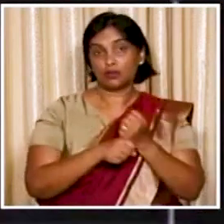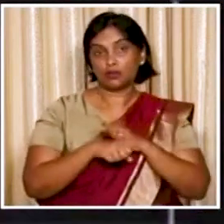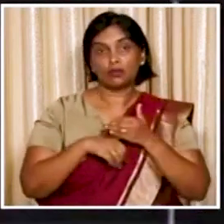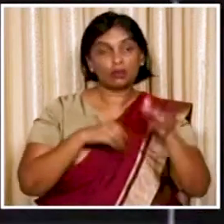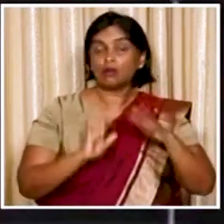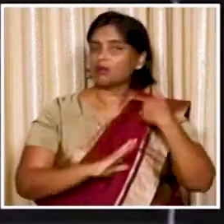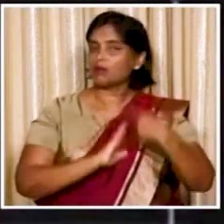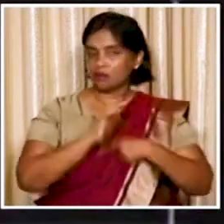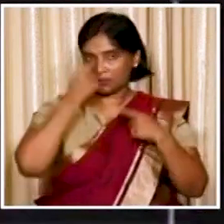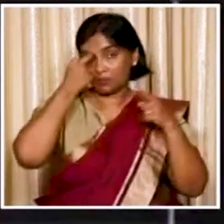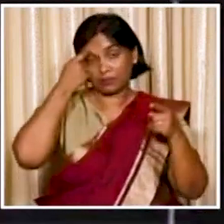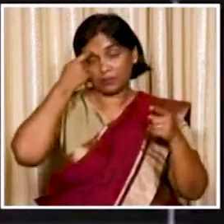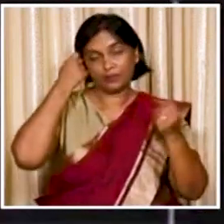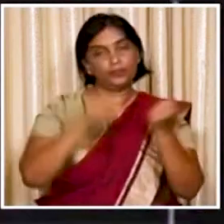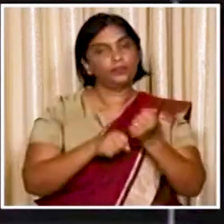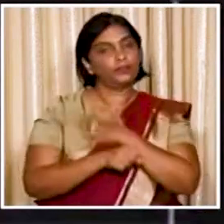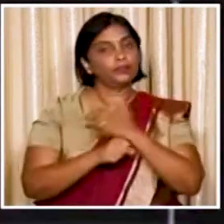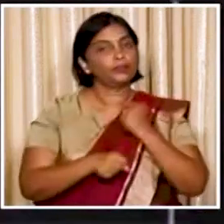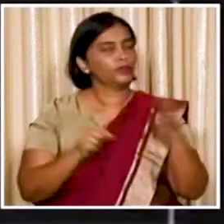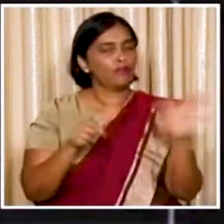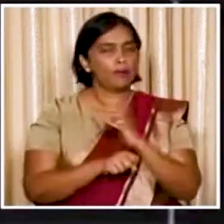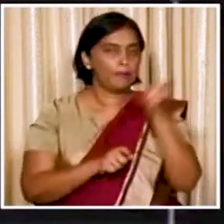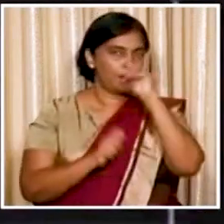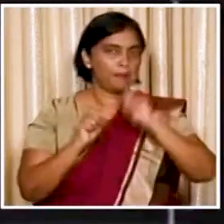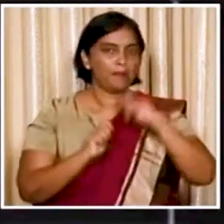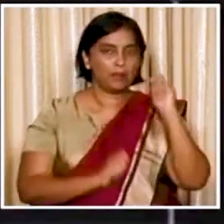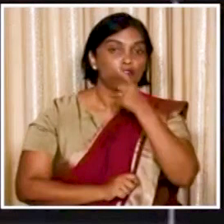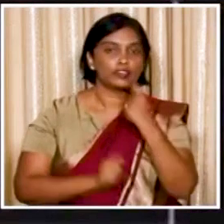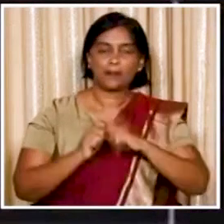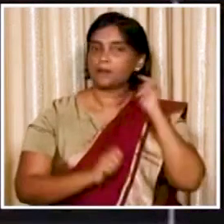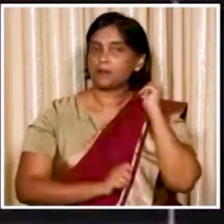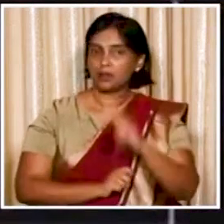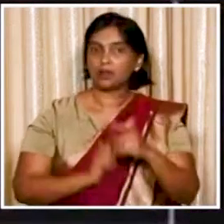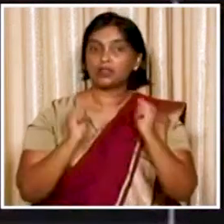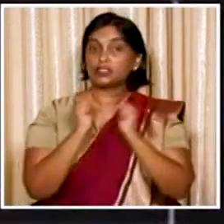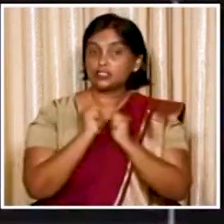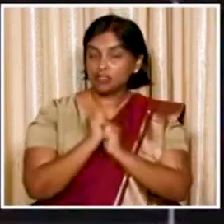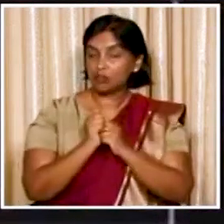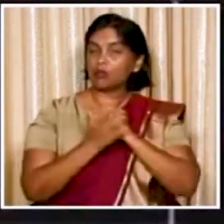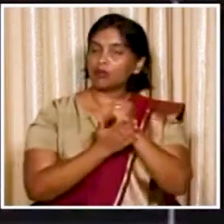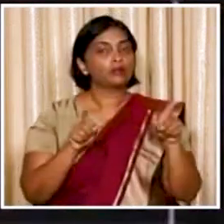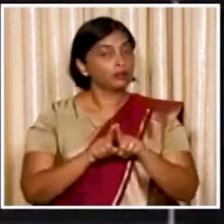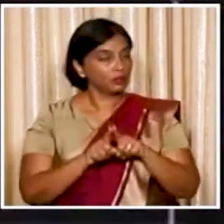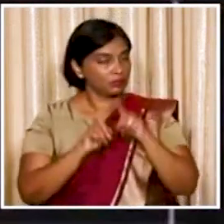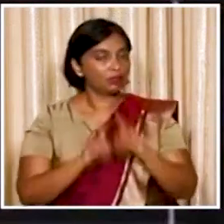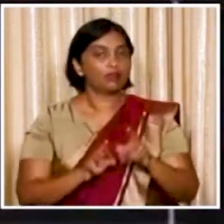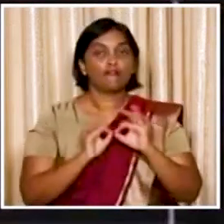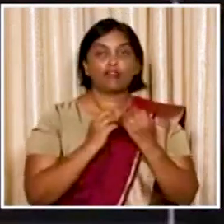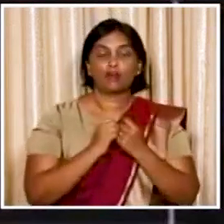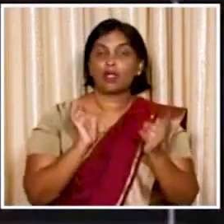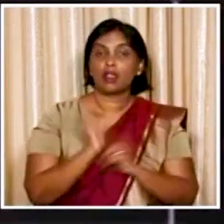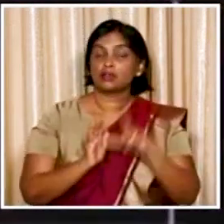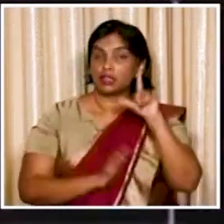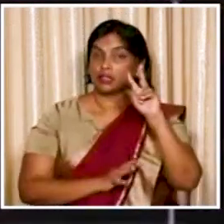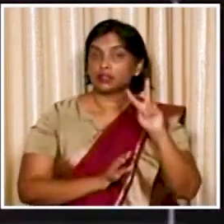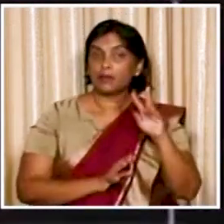නමුත් අපේ රජය ගෝඨාභය රජයේ සම්පූර්ණයෙන්ම දුන්නා විශ්‍රාම වැටුප ටික දුන්නා සමුදලාභින්ගේ සියලුම දීමනා දුන්නා පවුල් ලක්ෂ